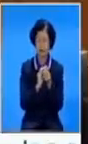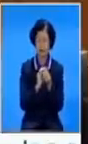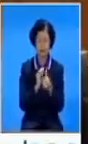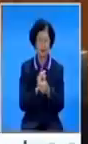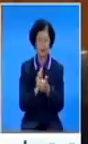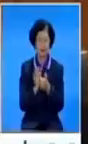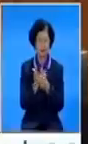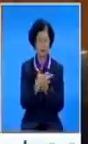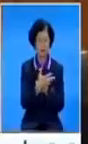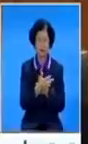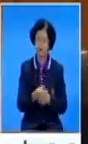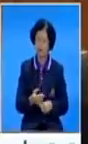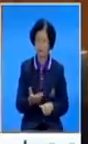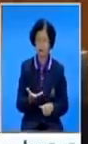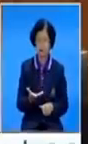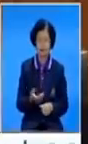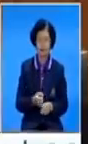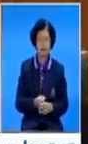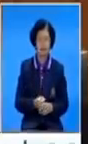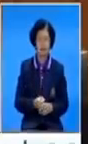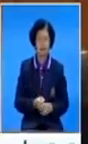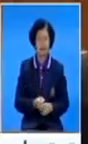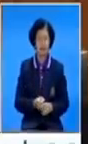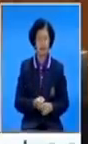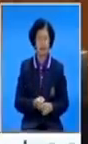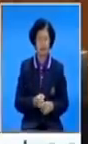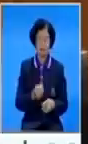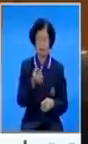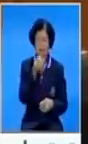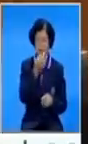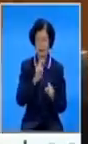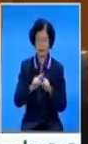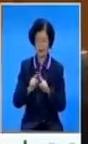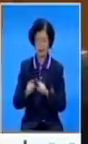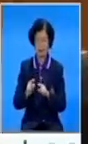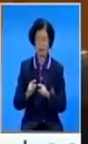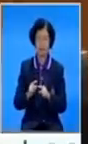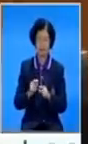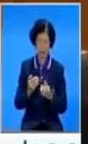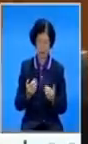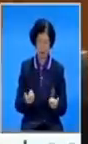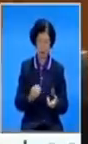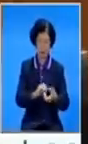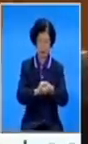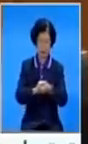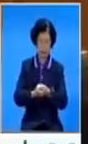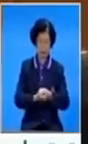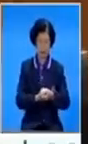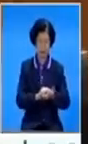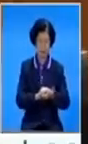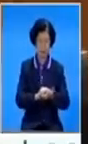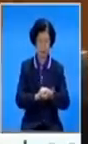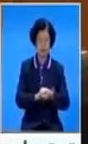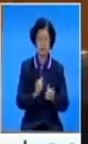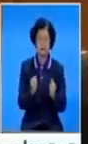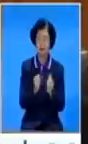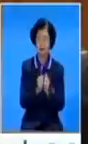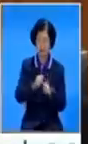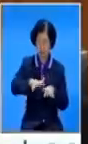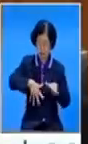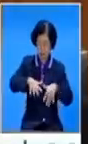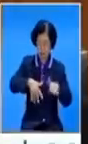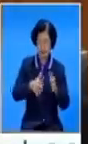รถไฟเรือเมล์ลิเกตำรวจอาชีพเหล่านี้เนี่ยจะสัมผัสกับประชาชนมากหน้าหลายตาเพราะลิ